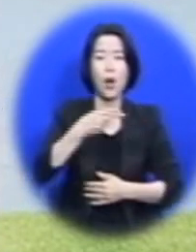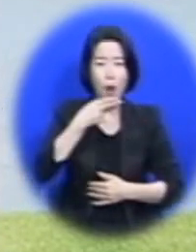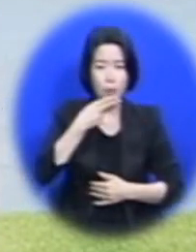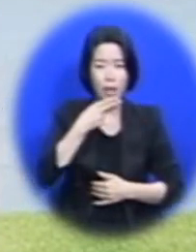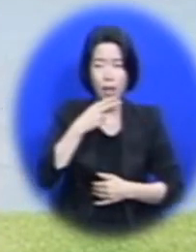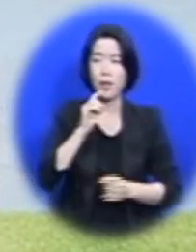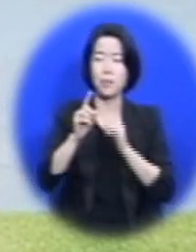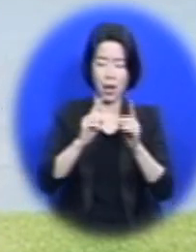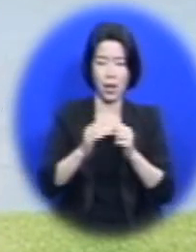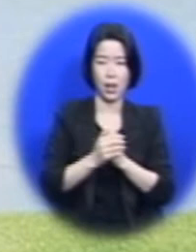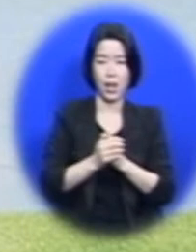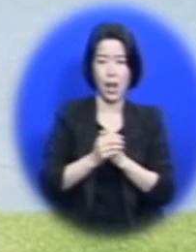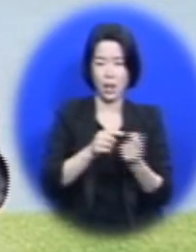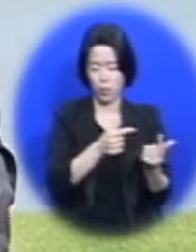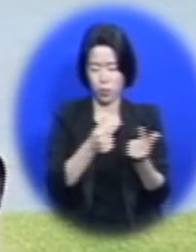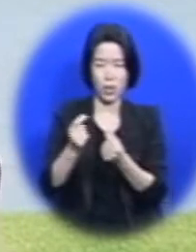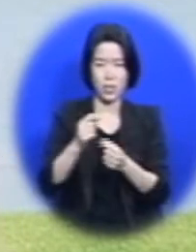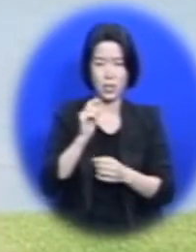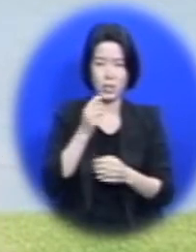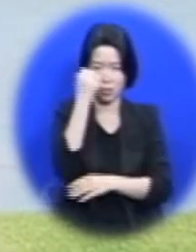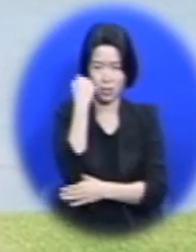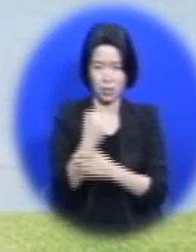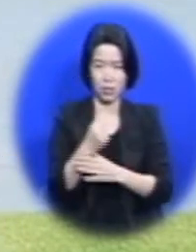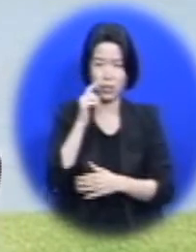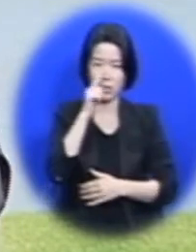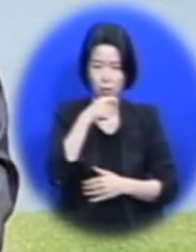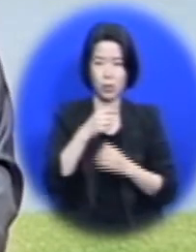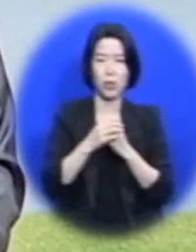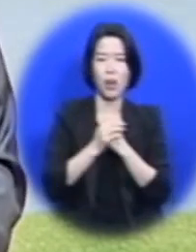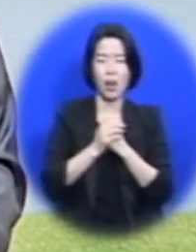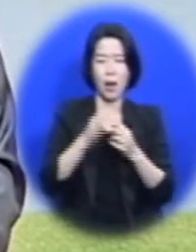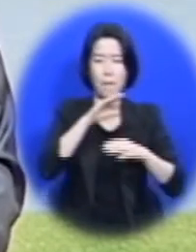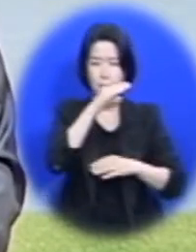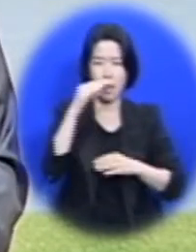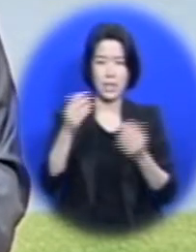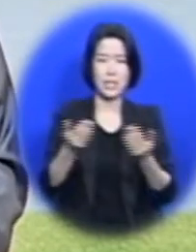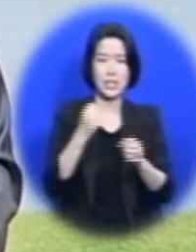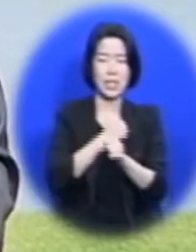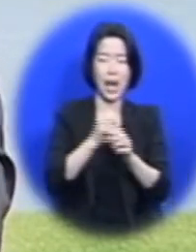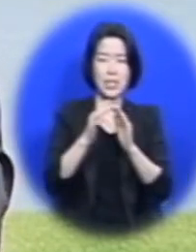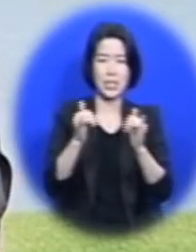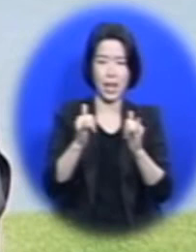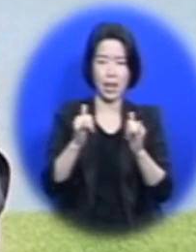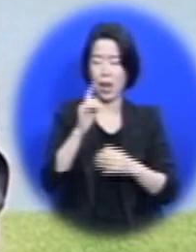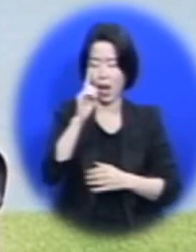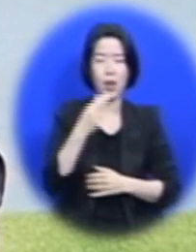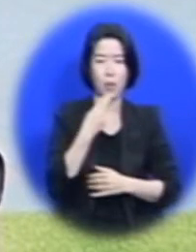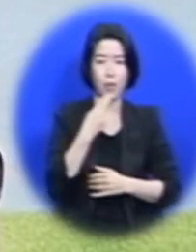하는구나. 한결같이 썩어서 더러우니 바른 일 하는 사람 아무도 없구나. 모두 다른